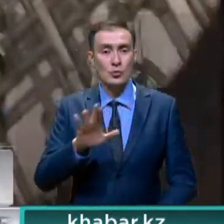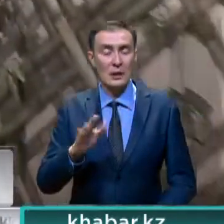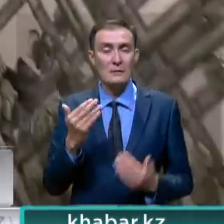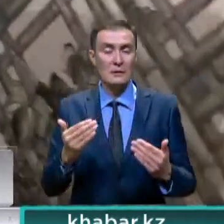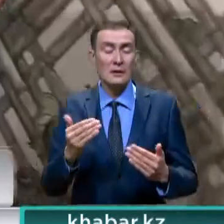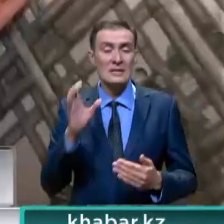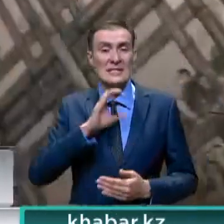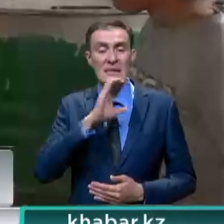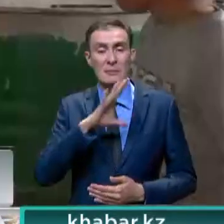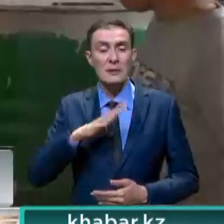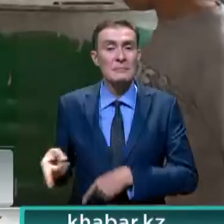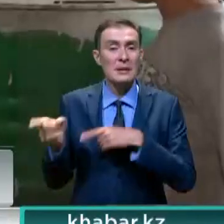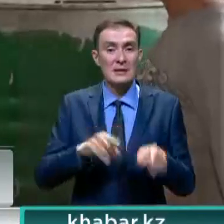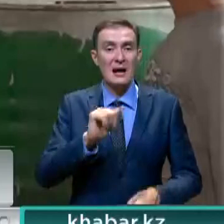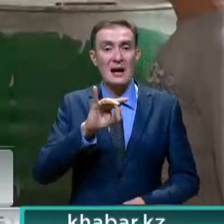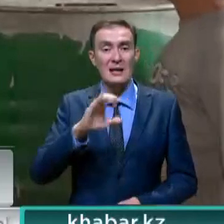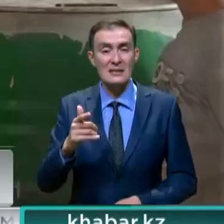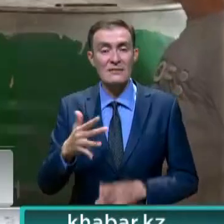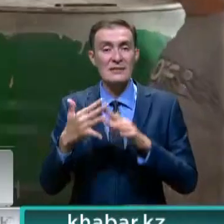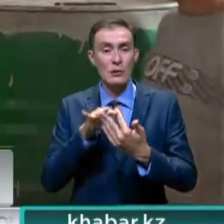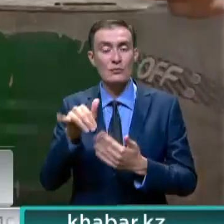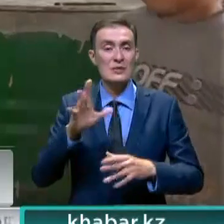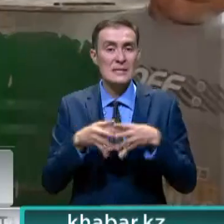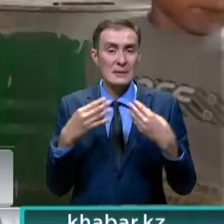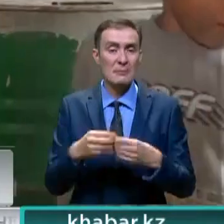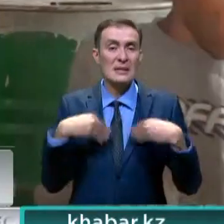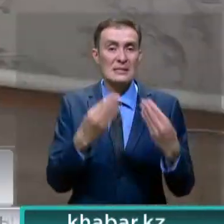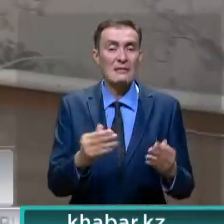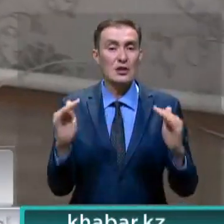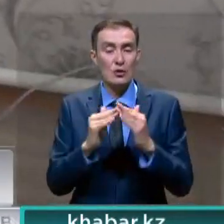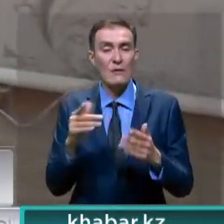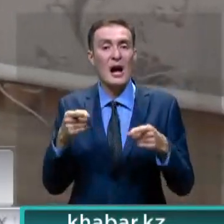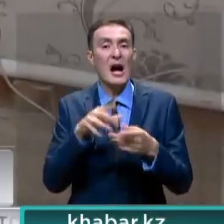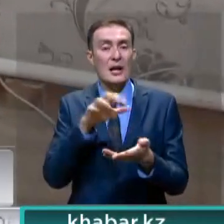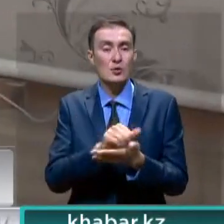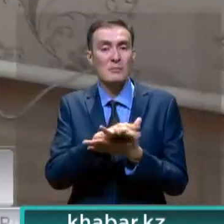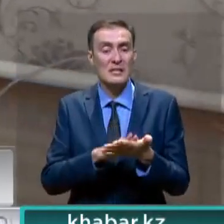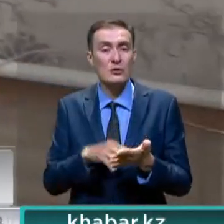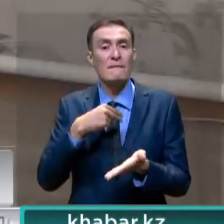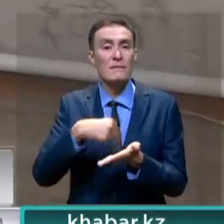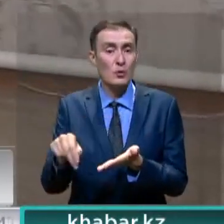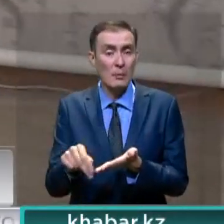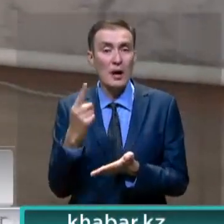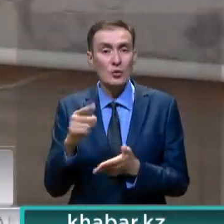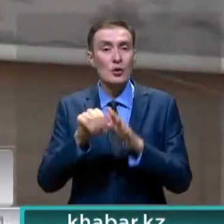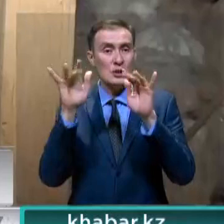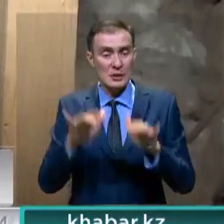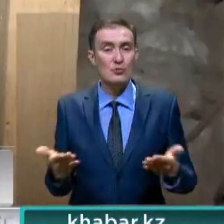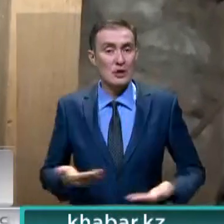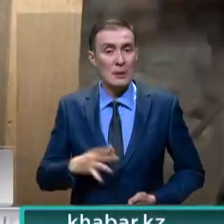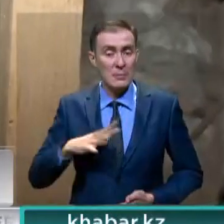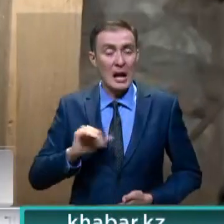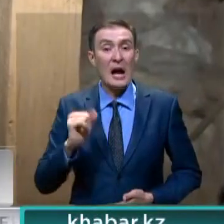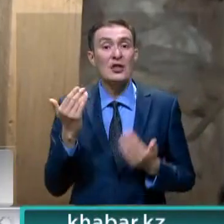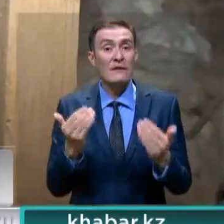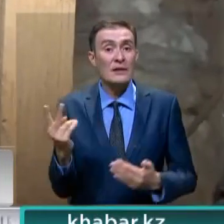север Казахстана переехал из Арыси. В селе Подгорном его семье предоставили жилье в аренду с последующим выкупом. Одну зиму они здесь уже пережили, а